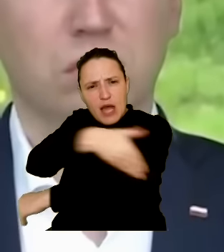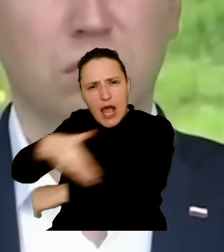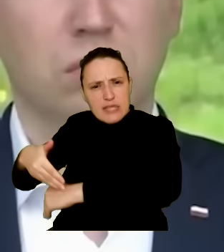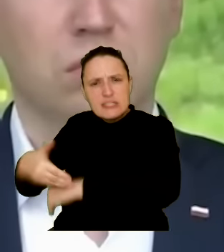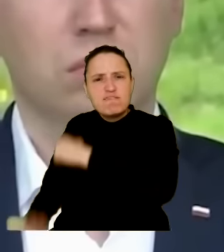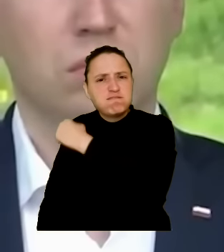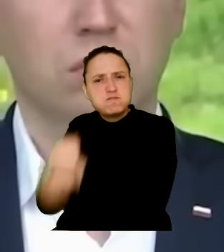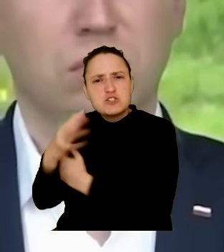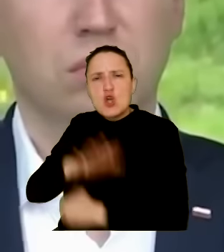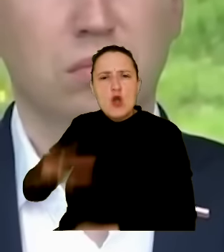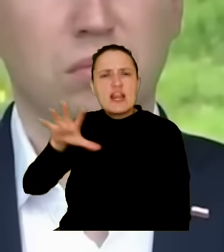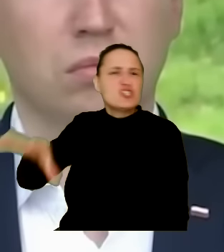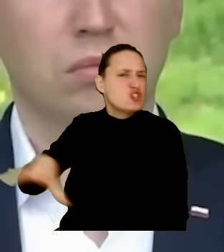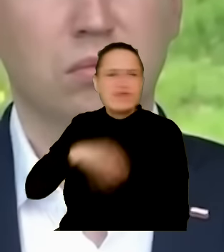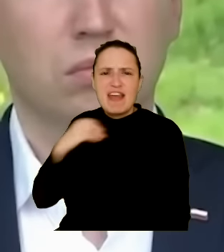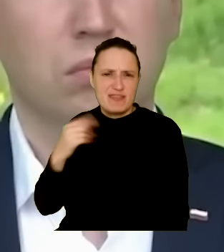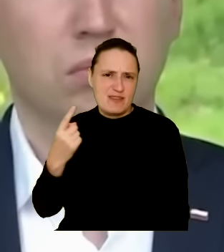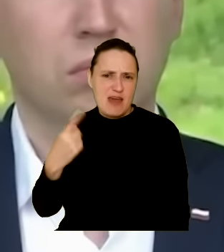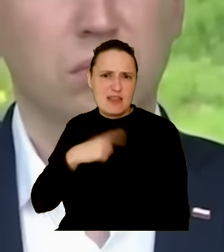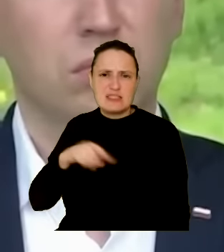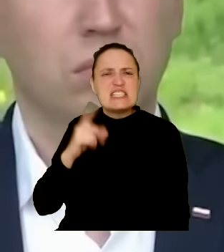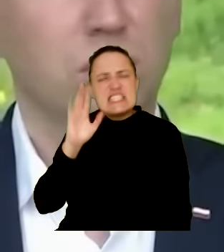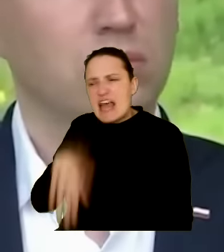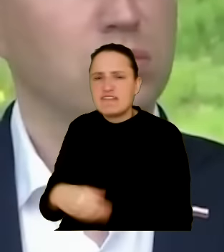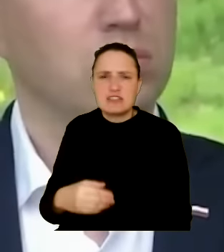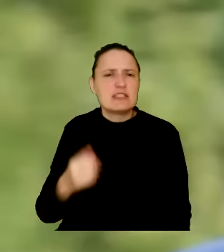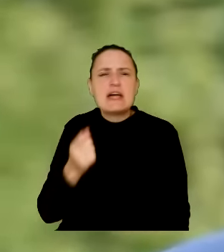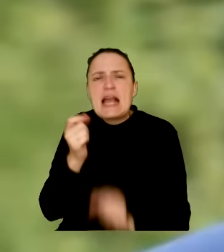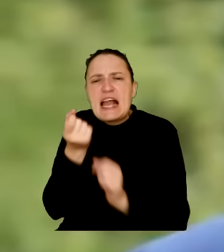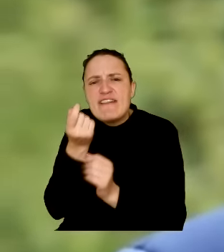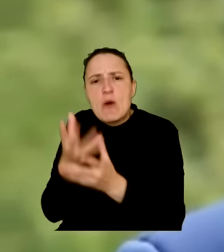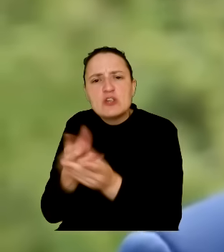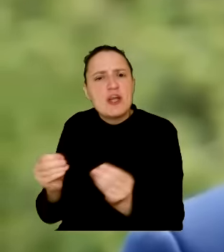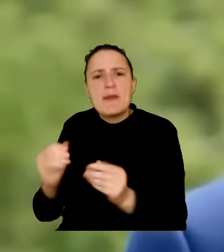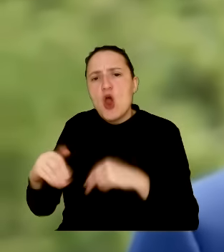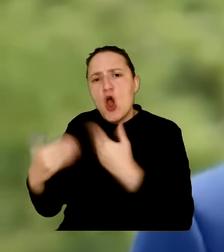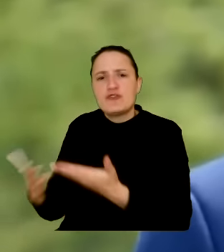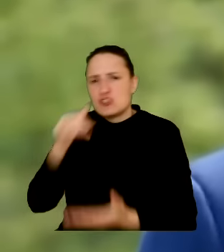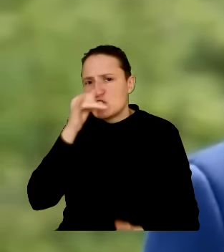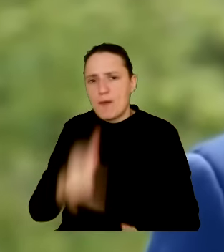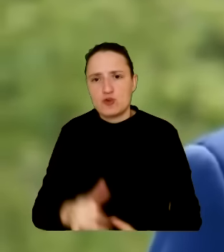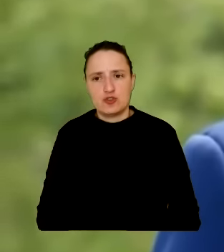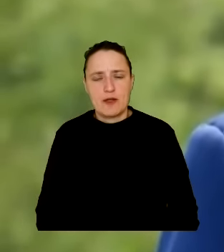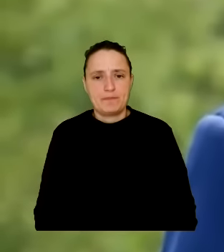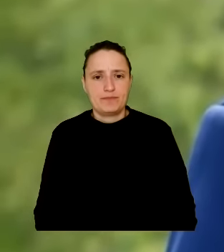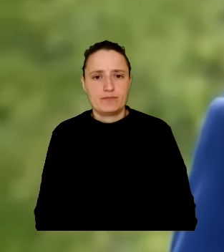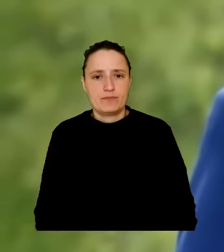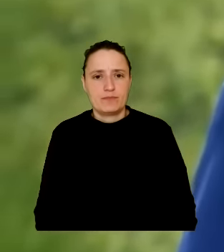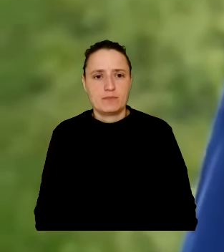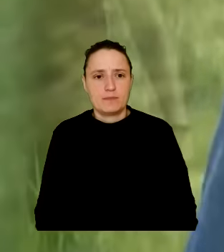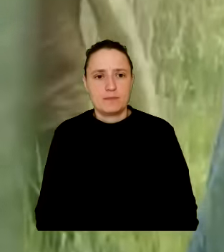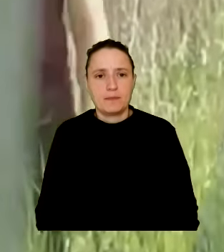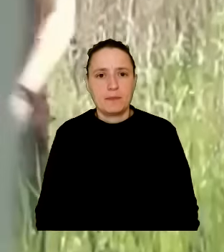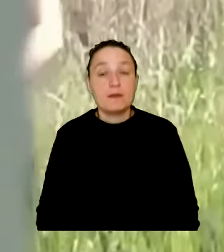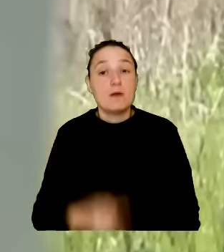jest święta dla nas. Nie możemy oddać ani pięci, ani kawałka ziemi. Wszyscy pamiętamy, co mówił Donald Tusk jeszcze wtedy, kiedy właśnie trwał ten